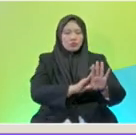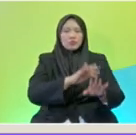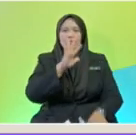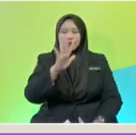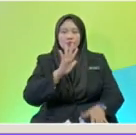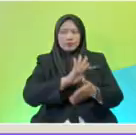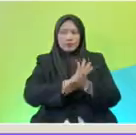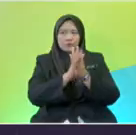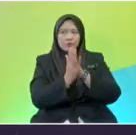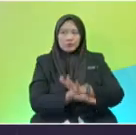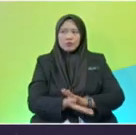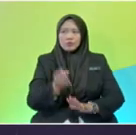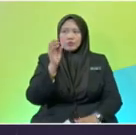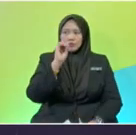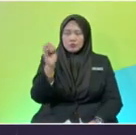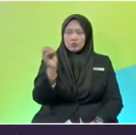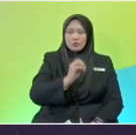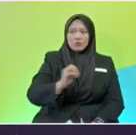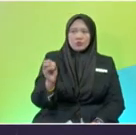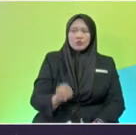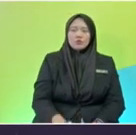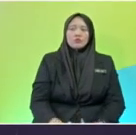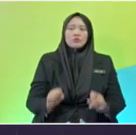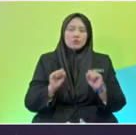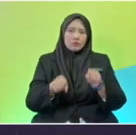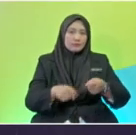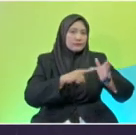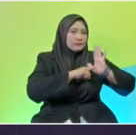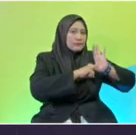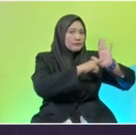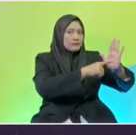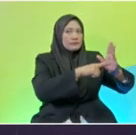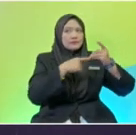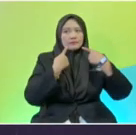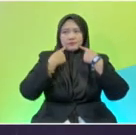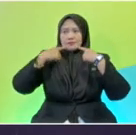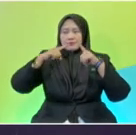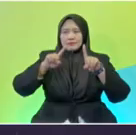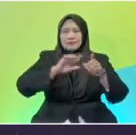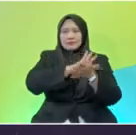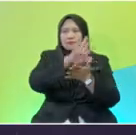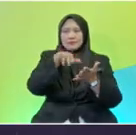yang dikasih anak-anak Tolong tunjukkan jawaban semua